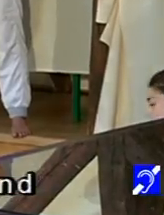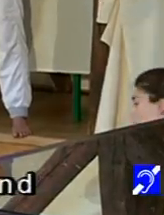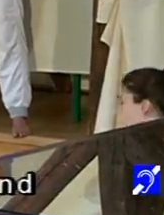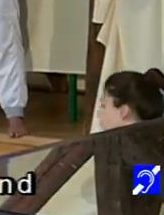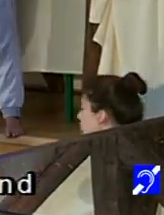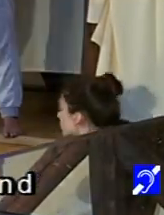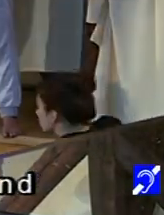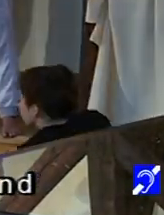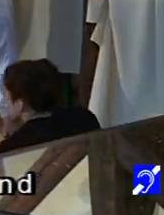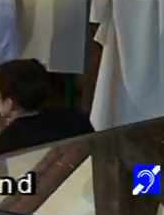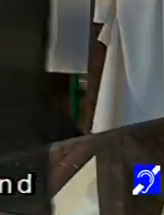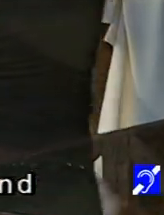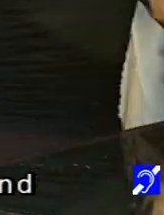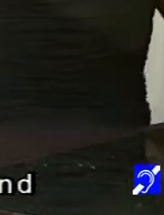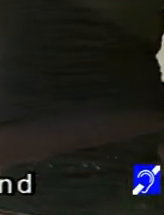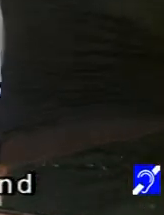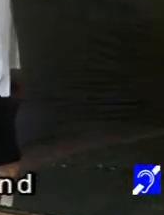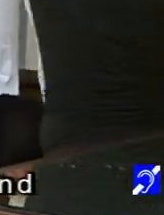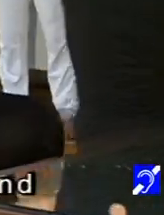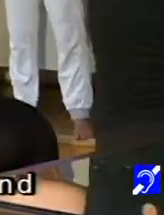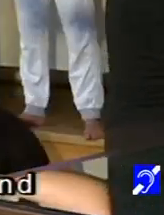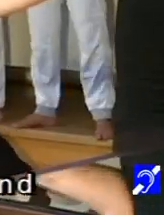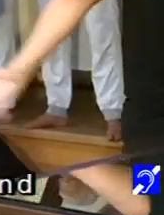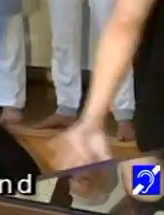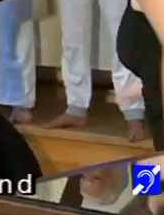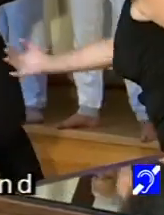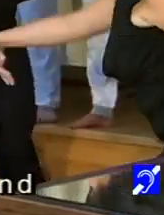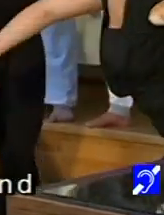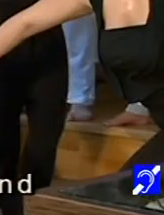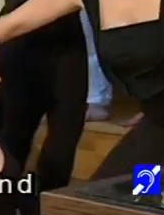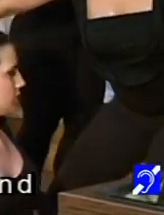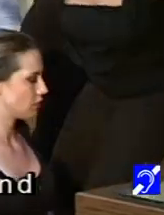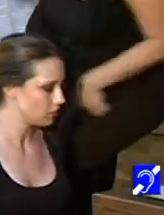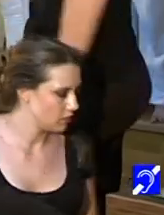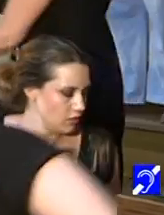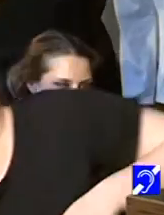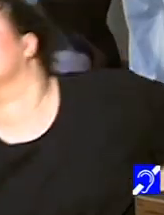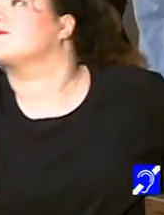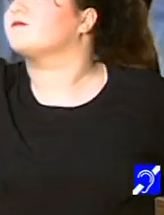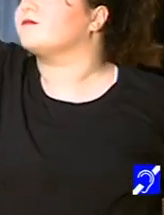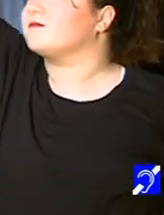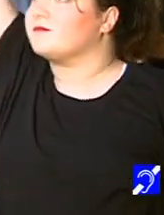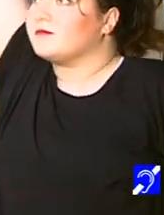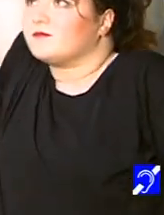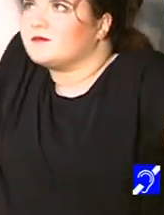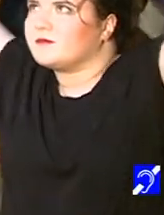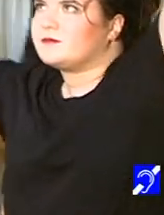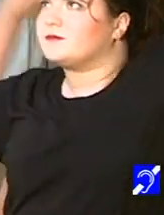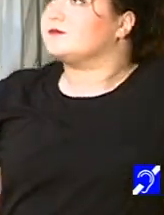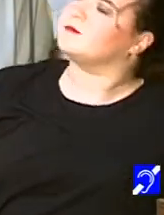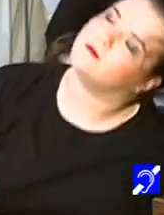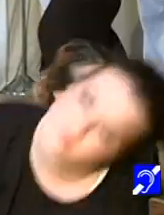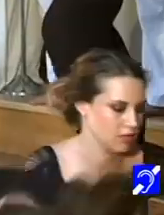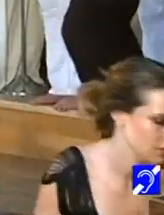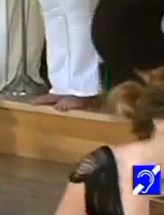Das ist eine schwierige Frage. Also beim ersten Mal habe ich teilgenommen, weil ich davor schon einmal in Rumänien war und ich dachte, ach, das war so schön, bestimmt